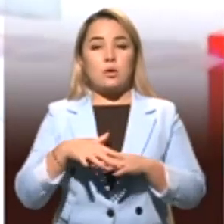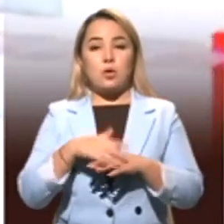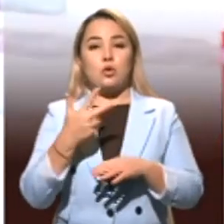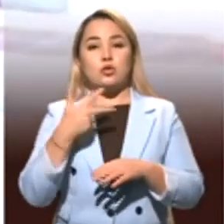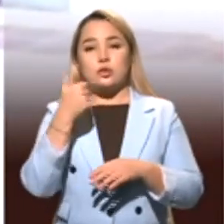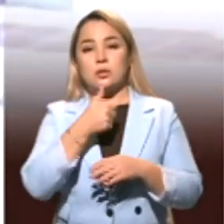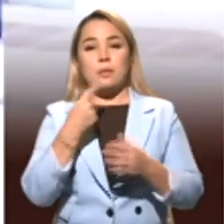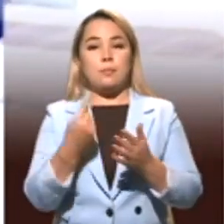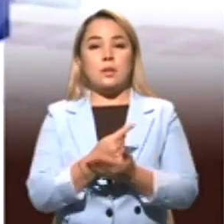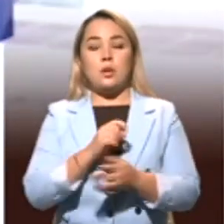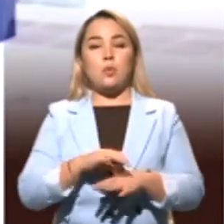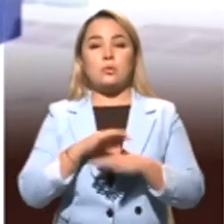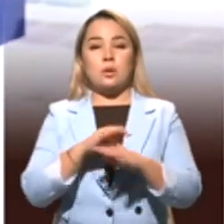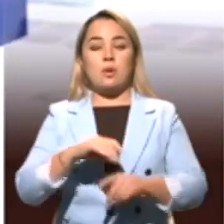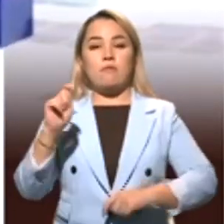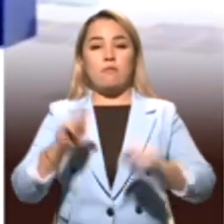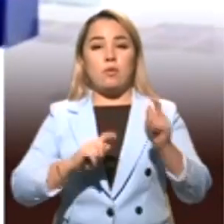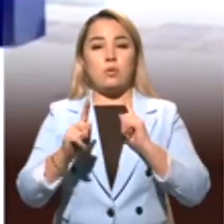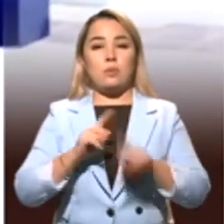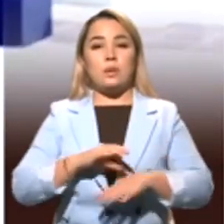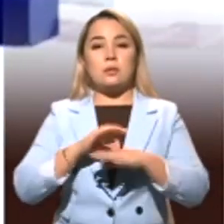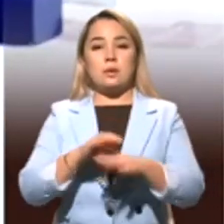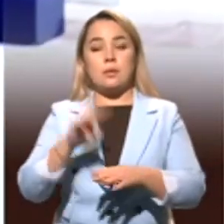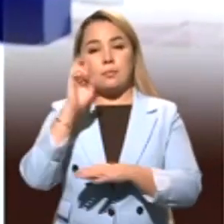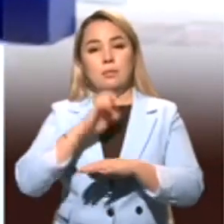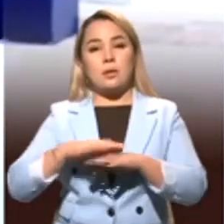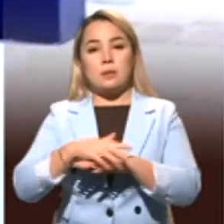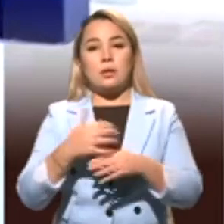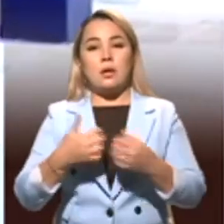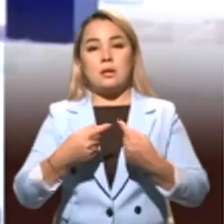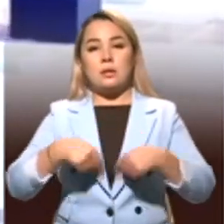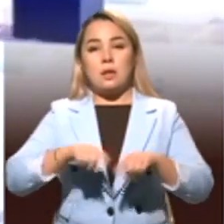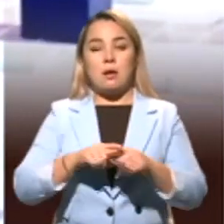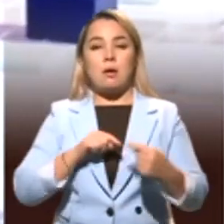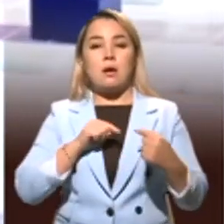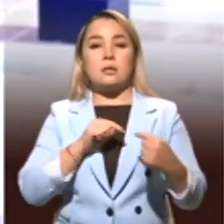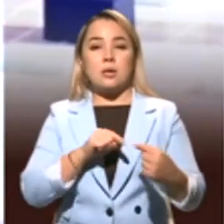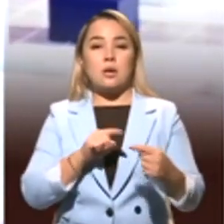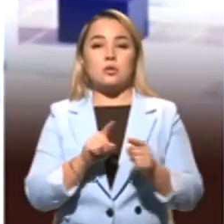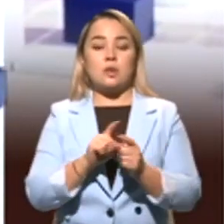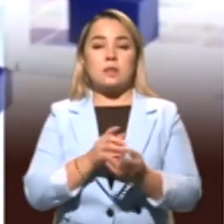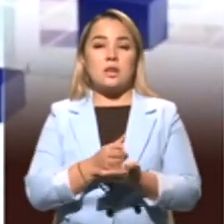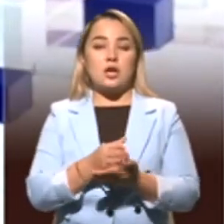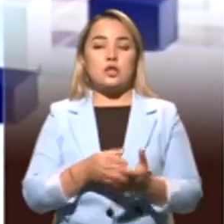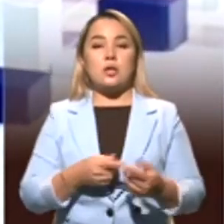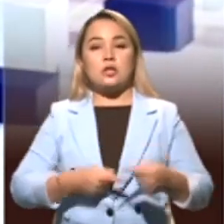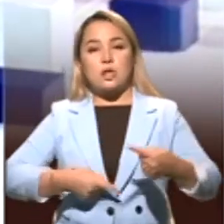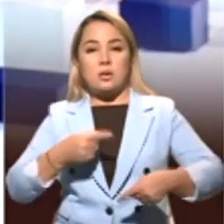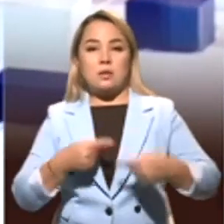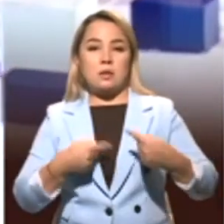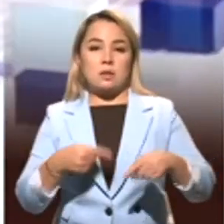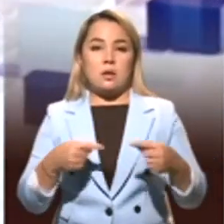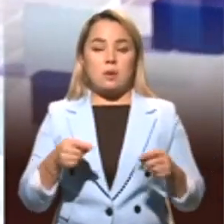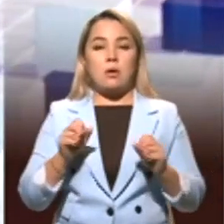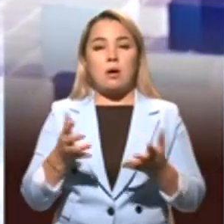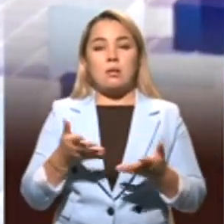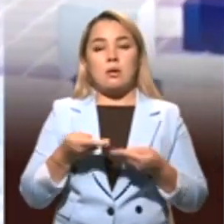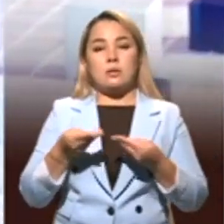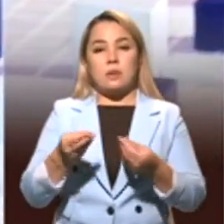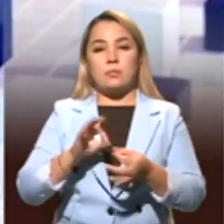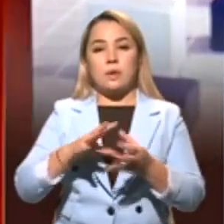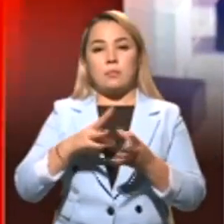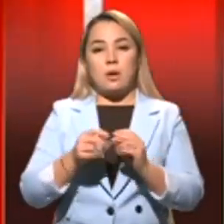өткізілетін дін көшбасшыларының форумы мемлекетаралық қақтығыстарға, саяси шиеленістерге қалай әсер етеді? Ашық